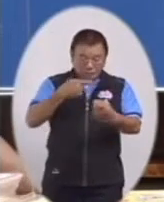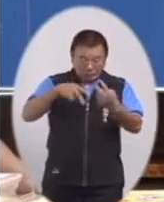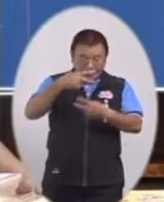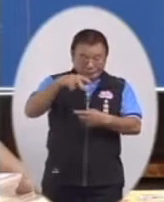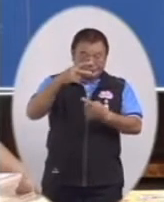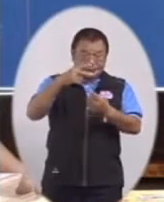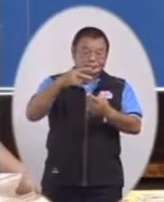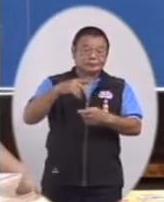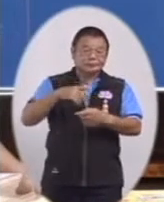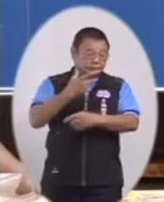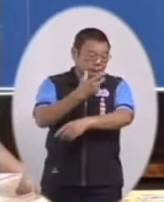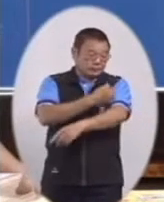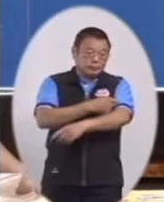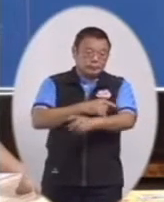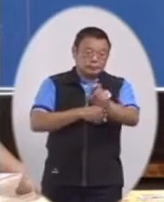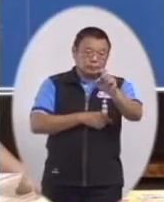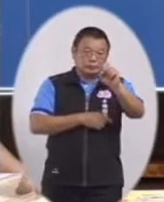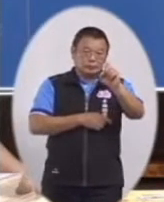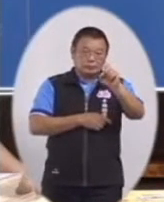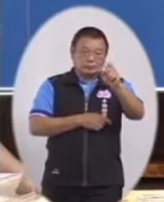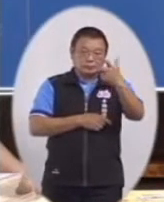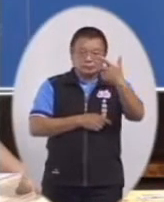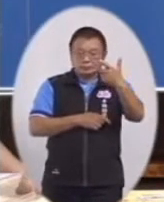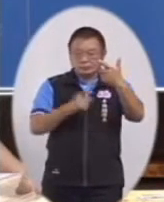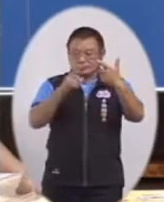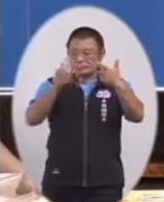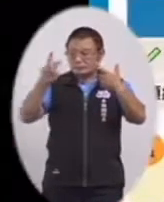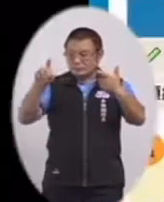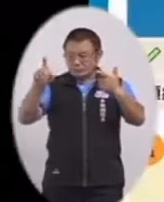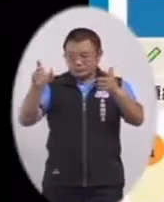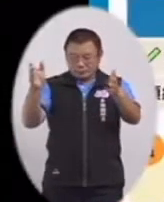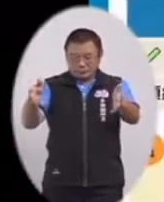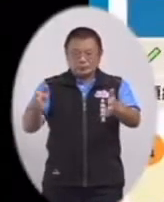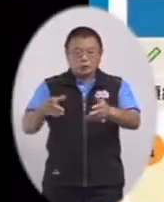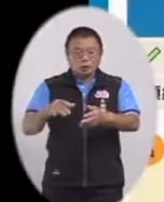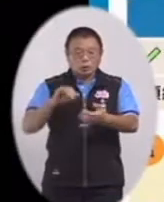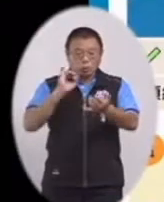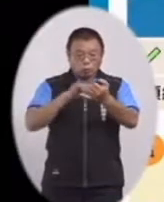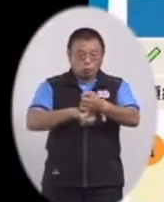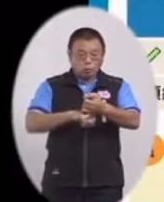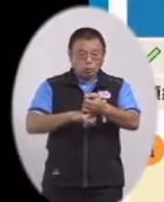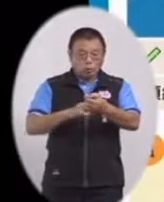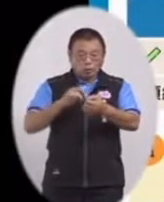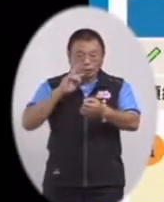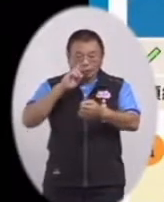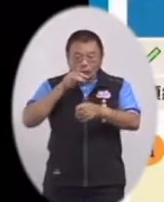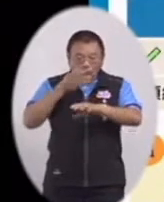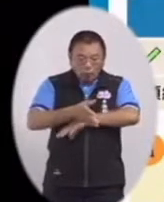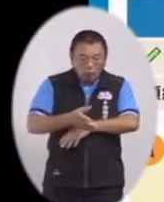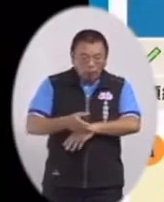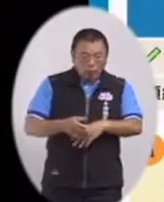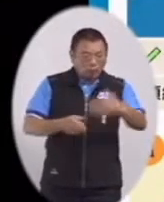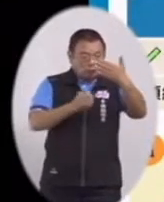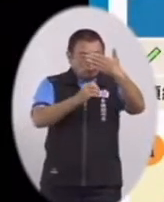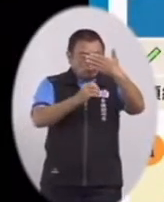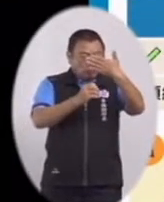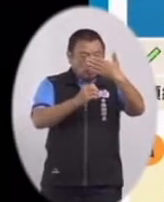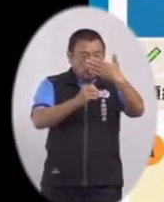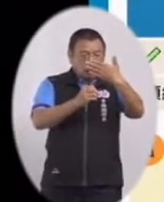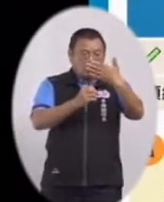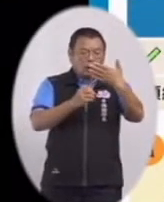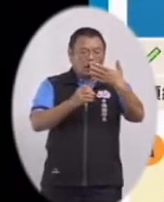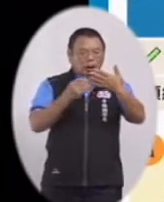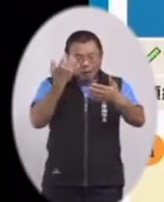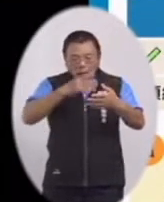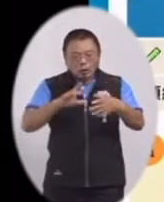呢，我们要来施打哈，16号到21号。那如果你预约当天你错过了，比如说我预约9点，我刚好9点